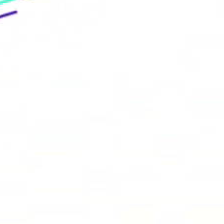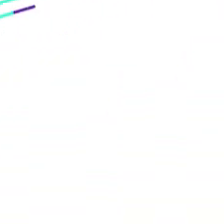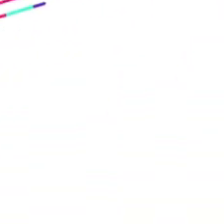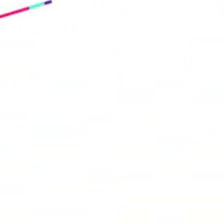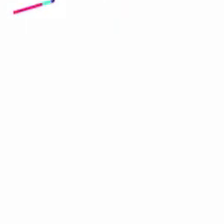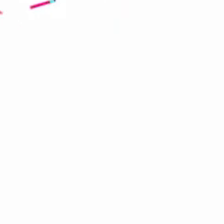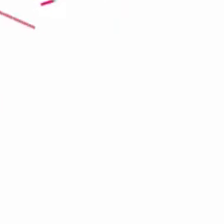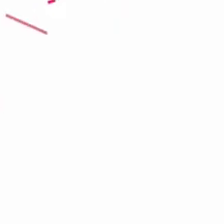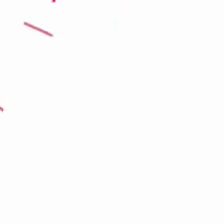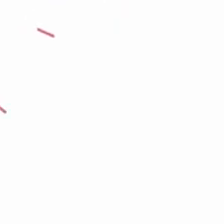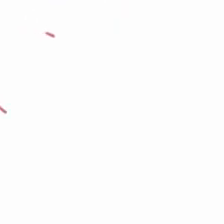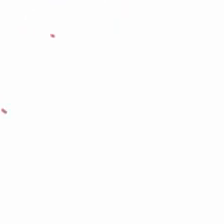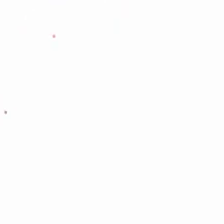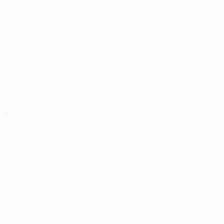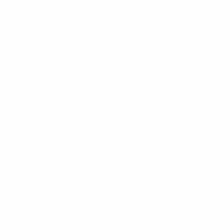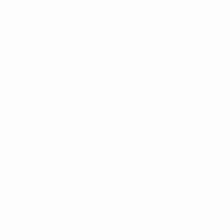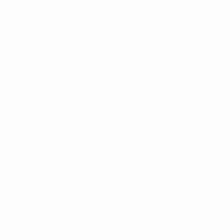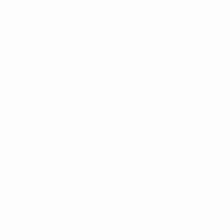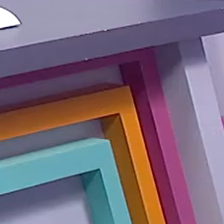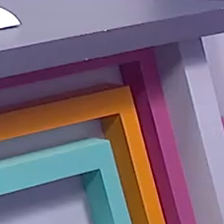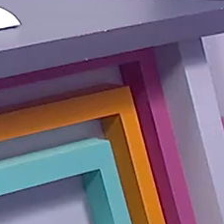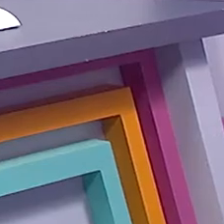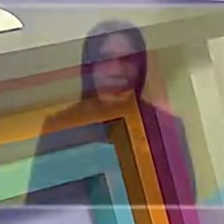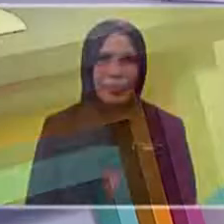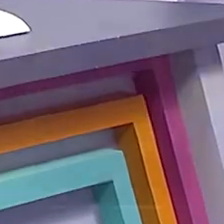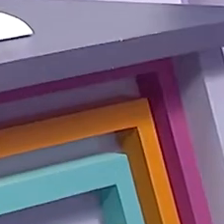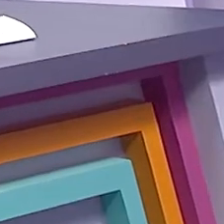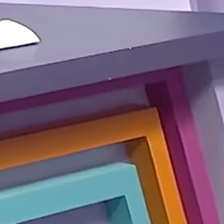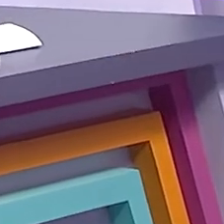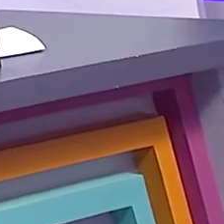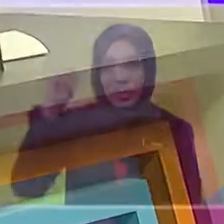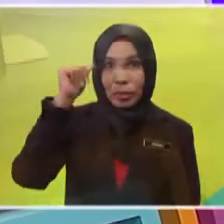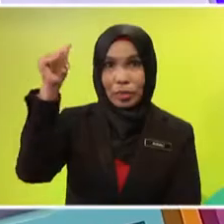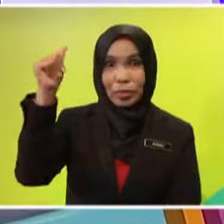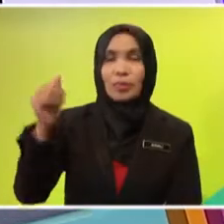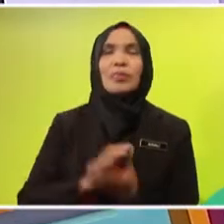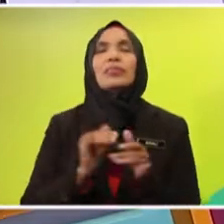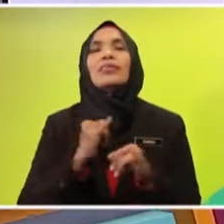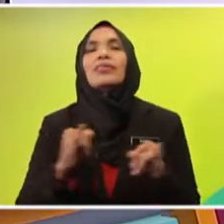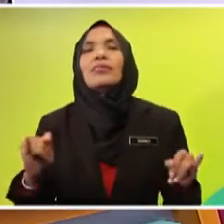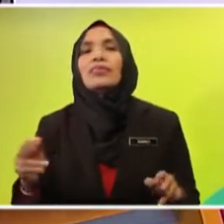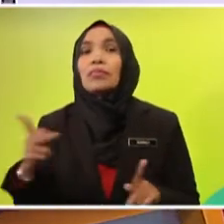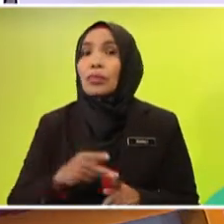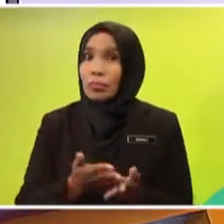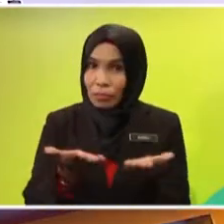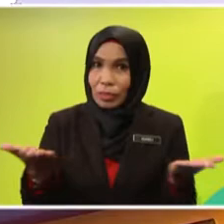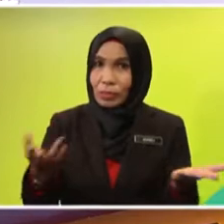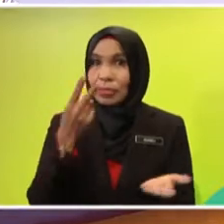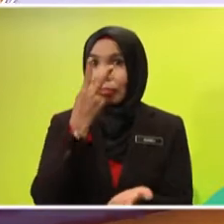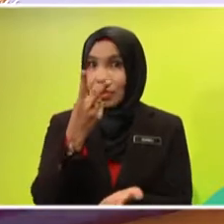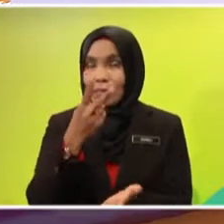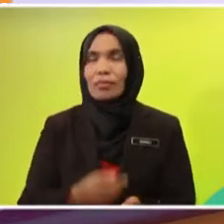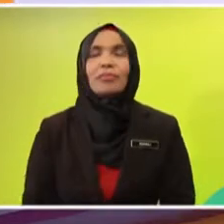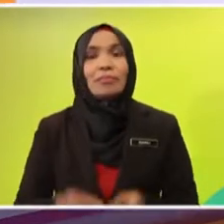Sidik TV GPM Hello Assalamualaikum salam sejahtera semua yang sedang menyaksikan titik-titik